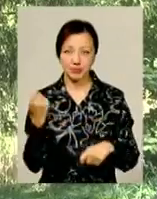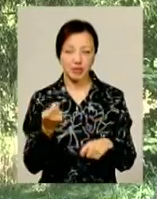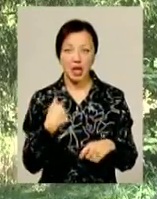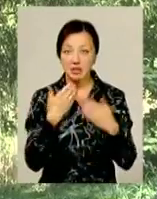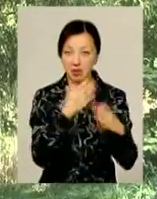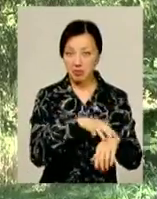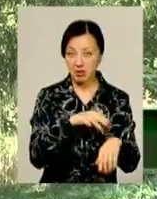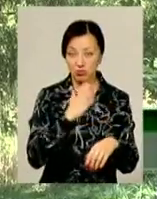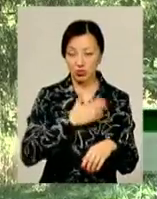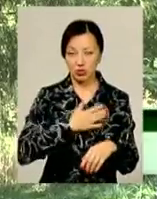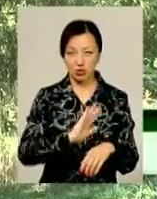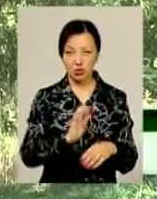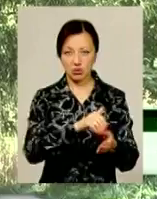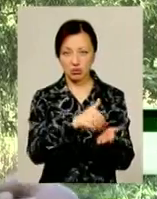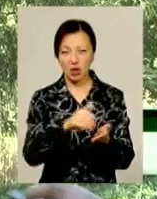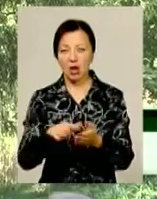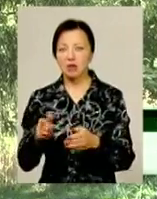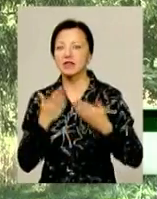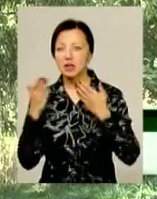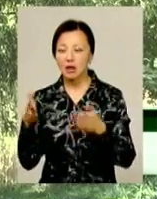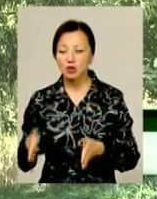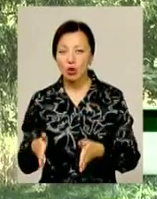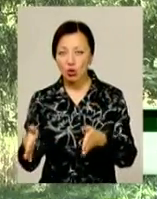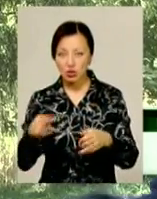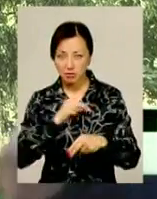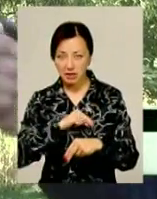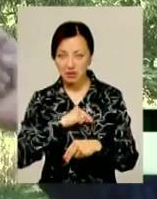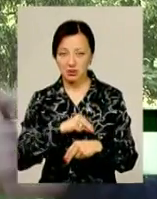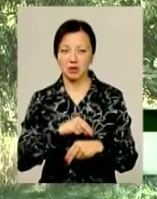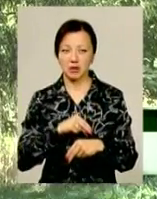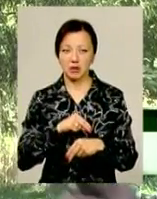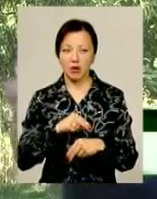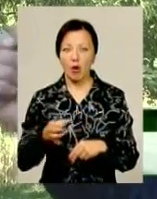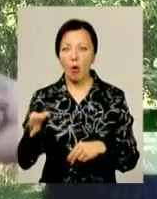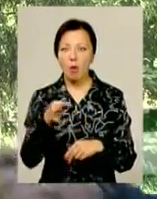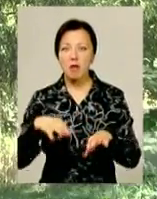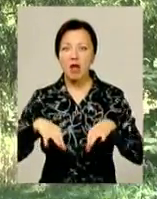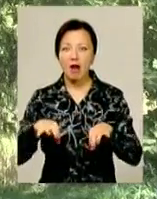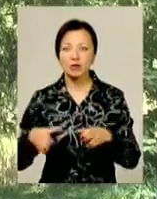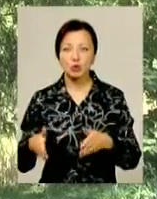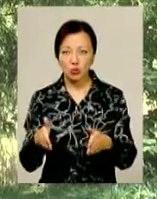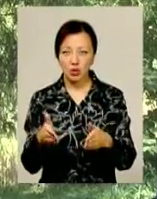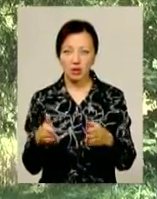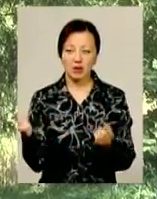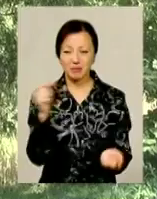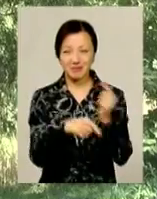Звертаюся в міліцію, вони кажуть, це не наша компетенція, звертаються в дорожній. Звертаємося в дорожній, вони в облавтодор звертають.